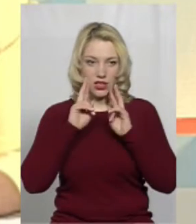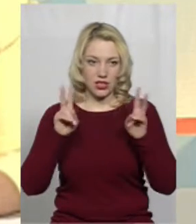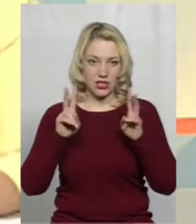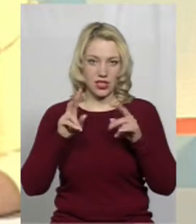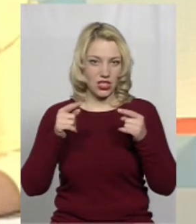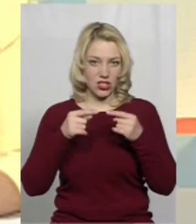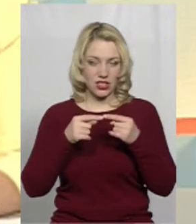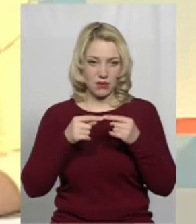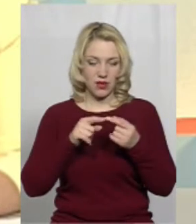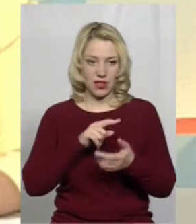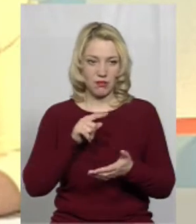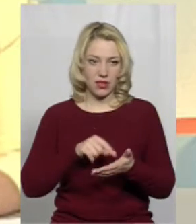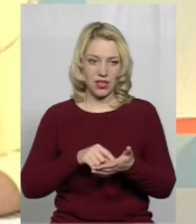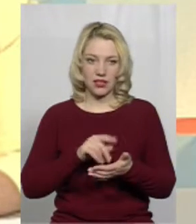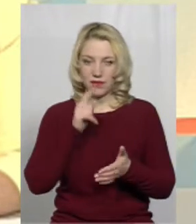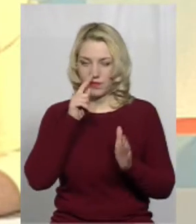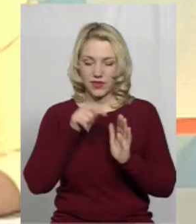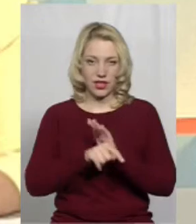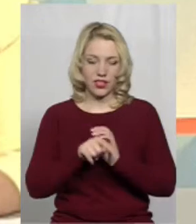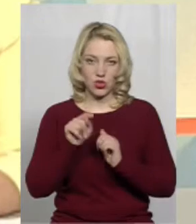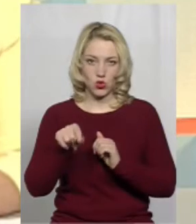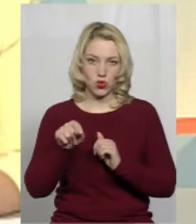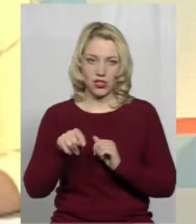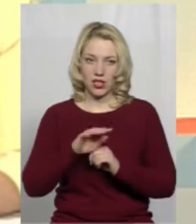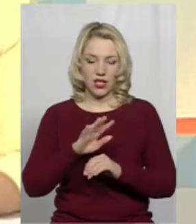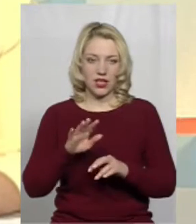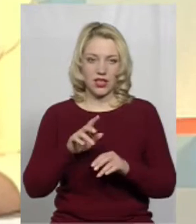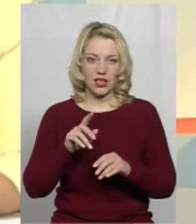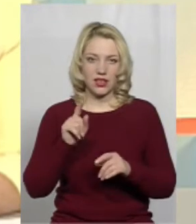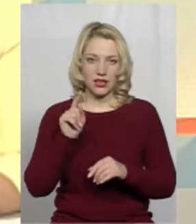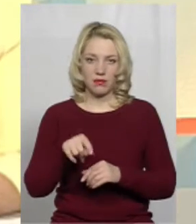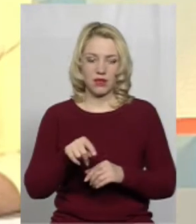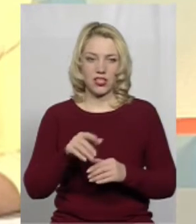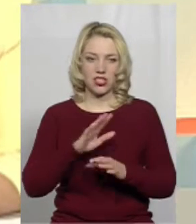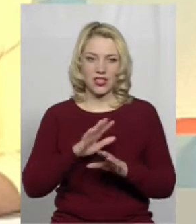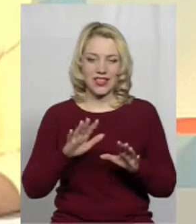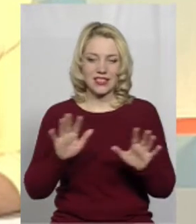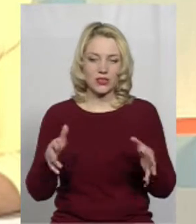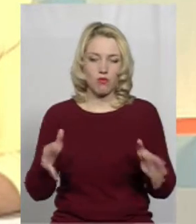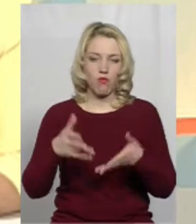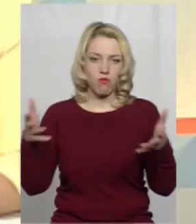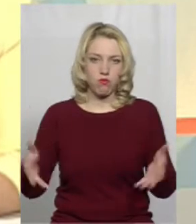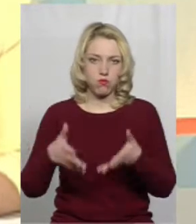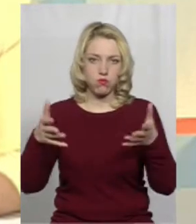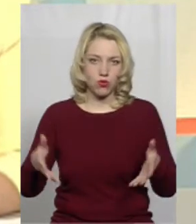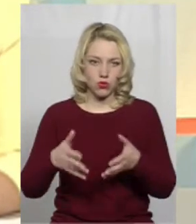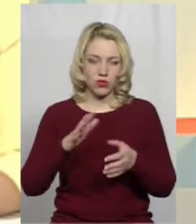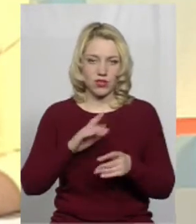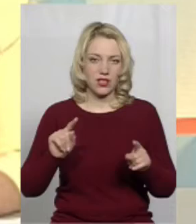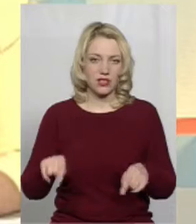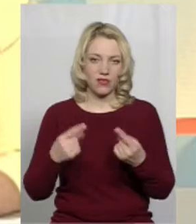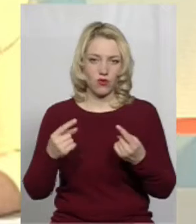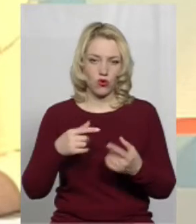знаєш достеменно питання? Ну, не лізь ти туди, не лізь, і тим паче не збуджуй, не